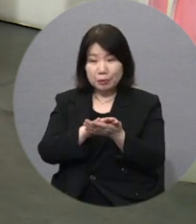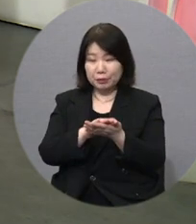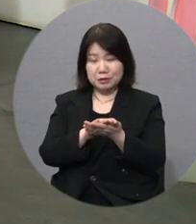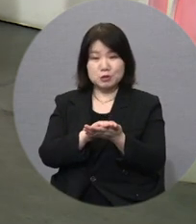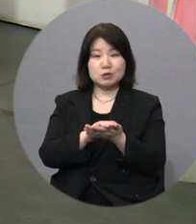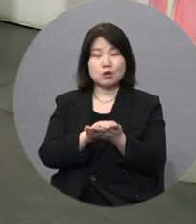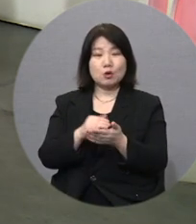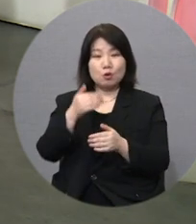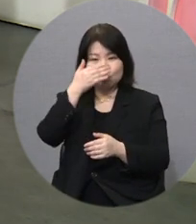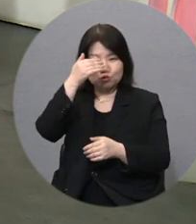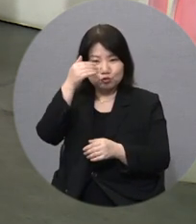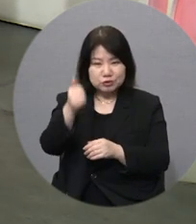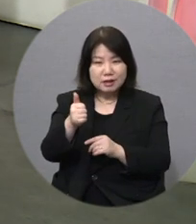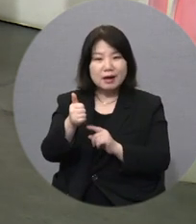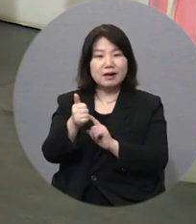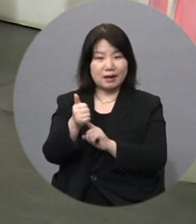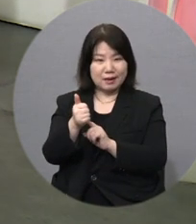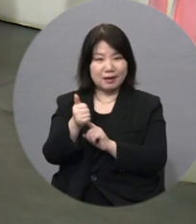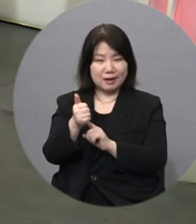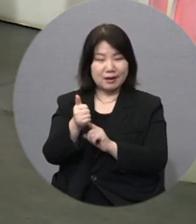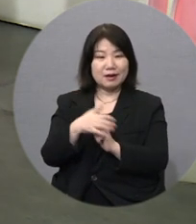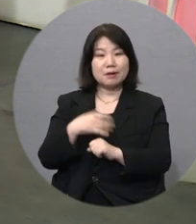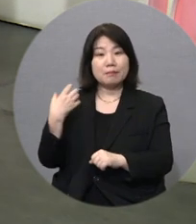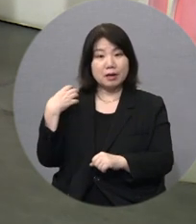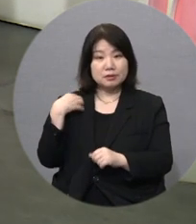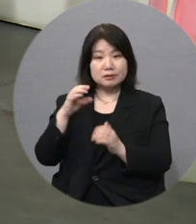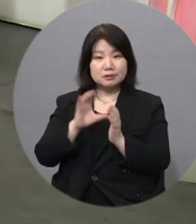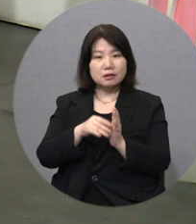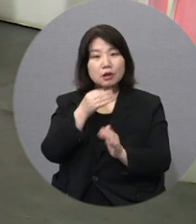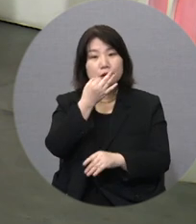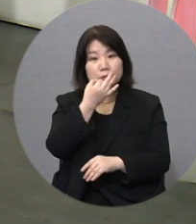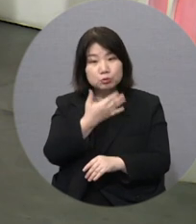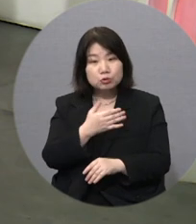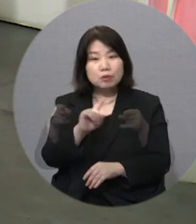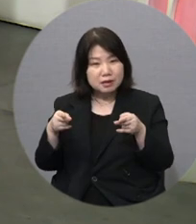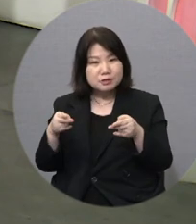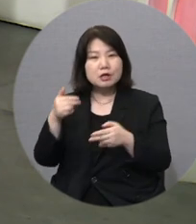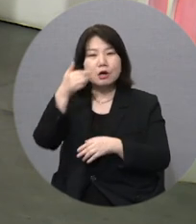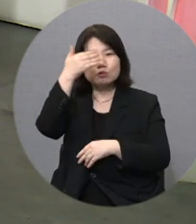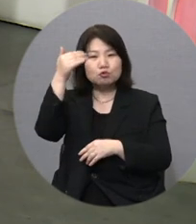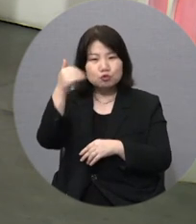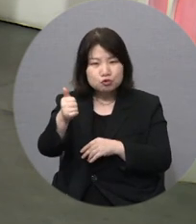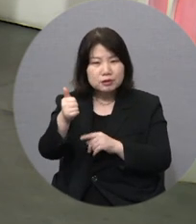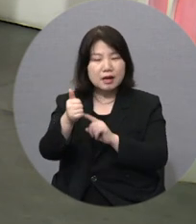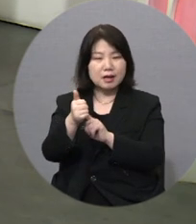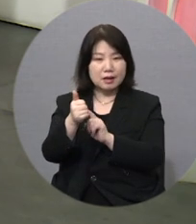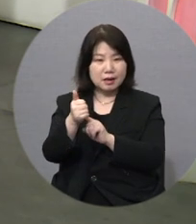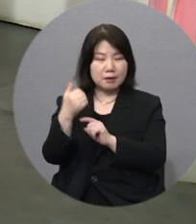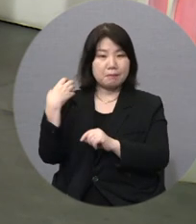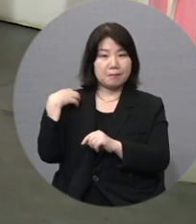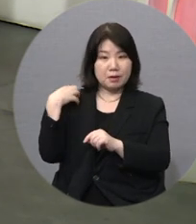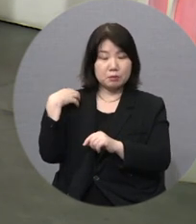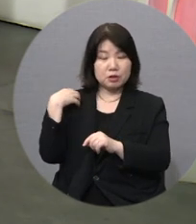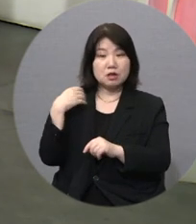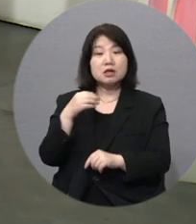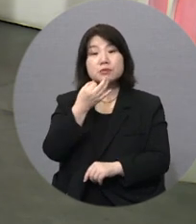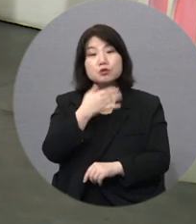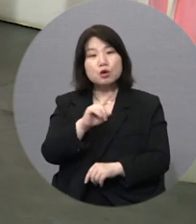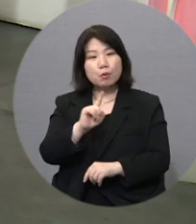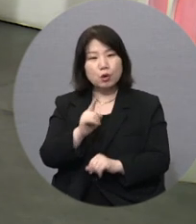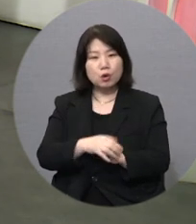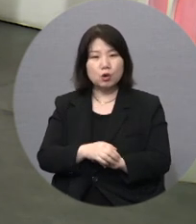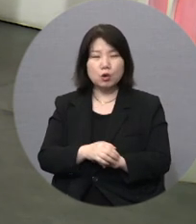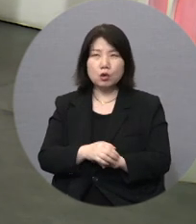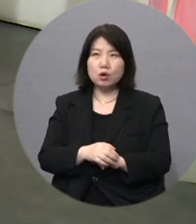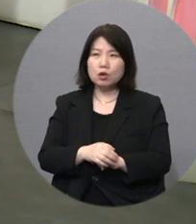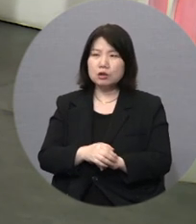국장으로서 계실 때 뭐 힘드셨던 점이 혹시나 있으셨을까요로 정신적으로 좀 힘들고 또